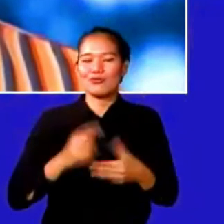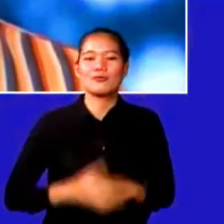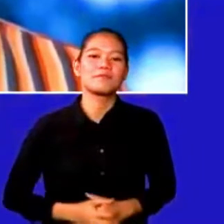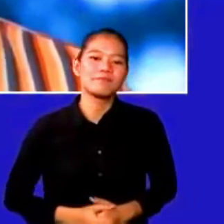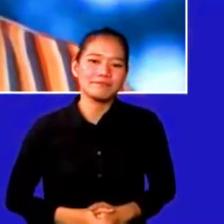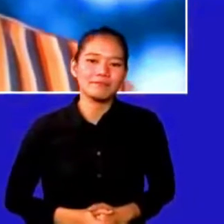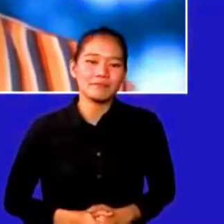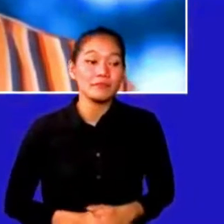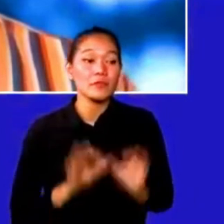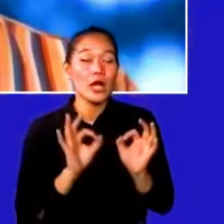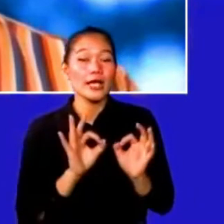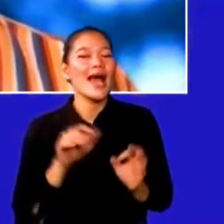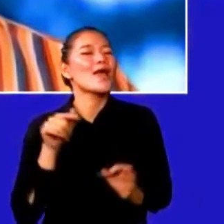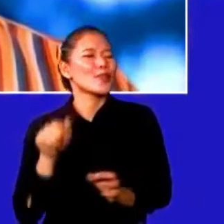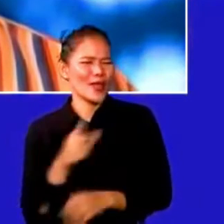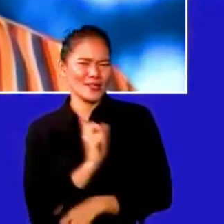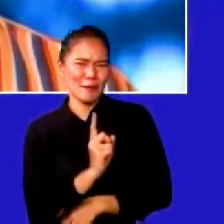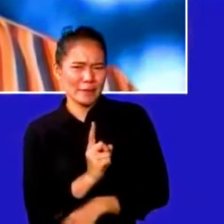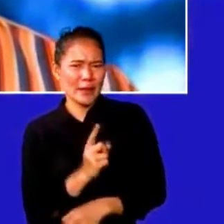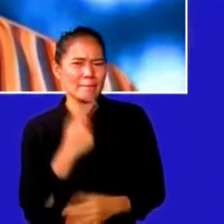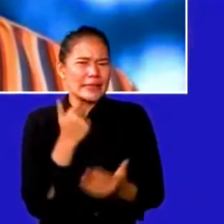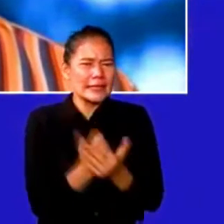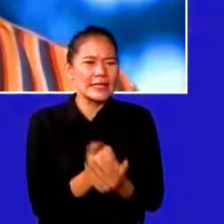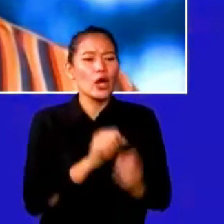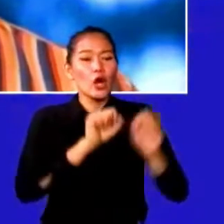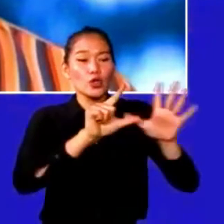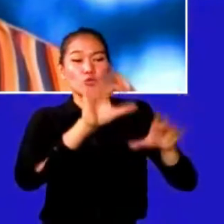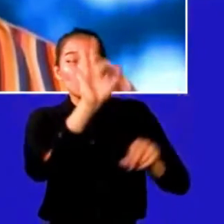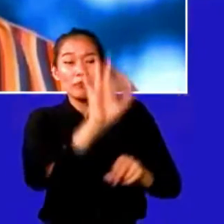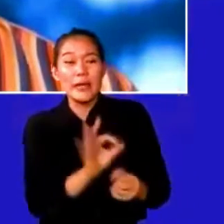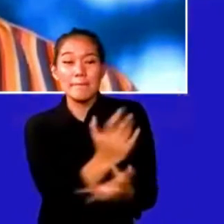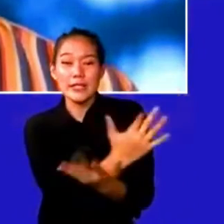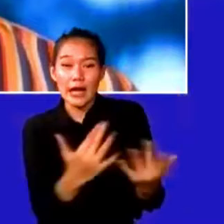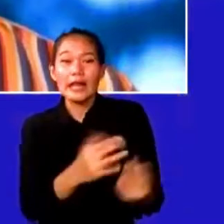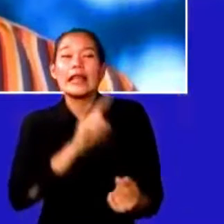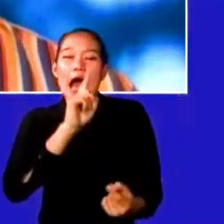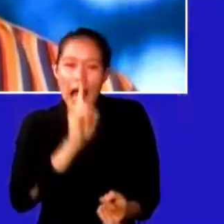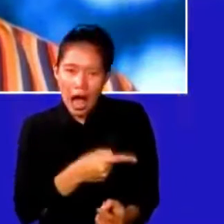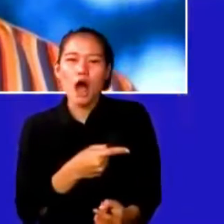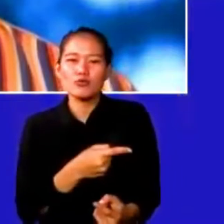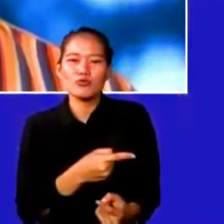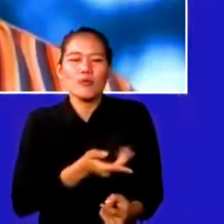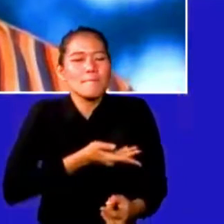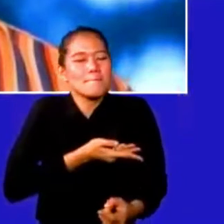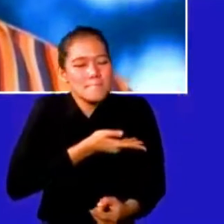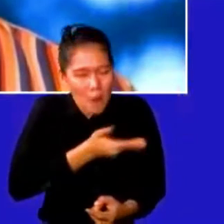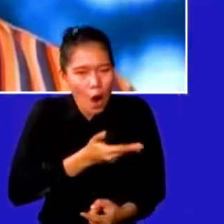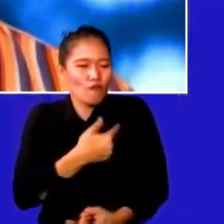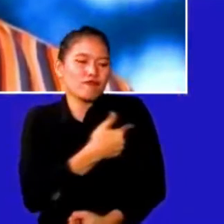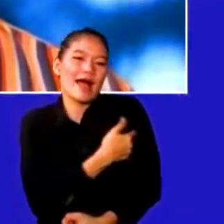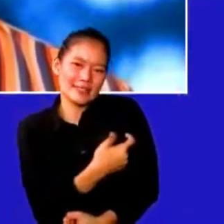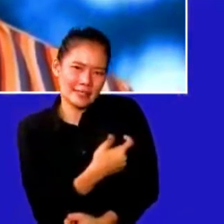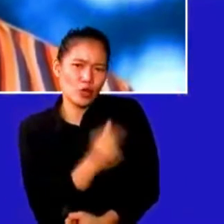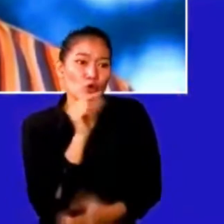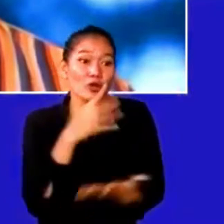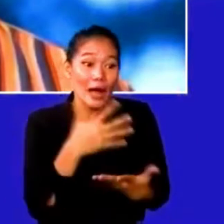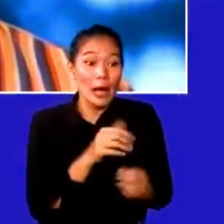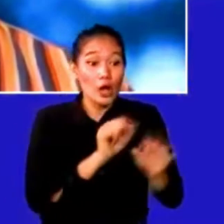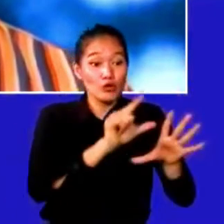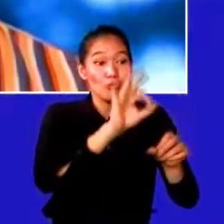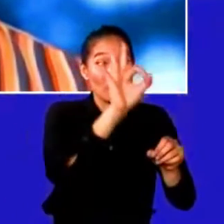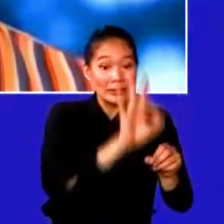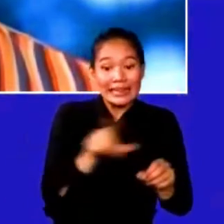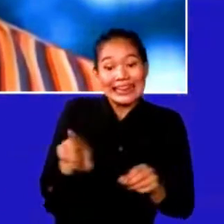semua Oke Baik inilah Mengapa pentingnya 70% masyarakat Indonesia ini perlu bersedia untuk divaksin yang untuk melindungi